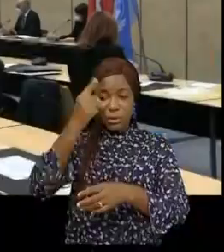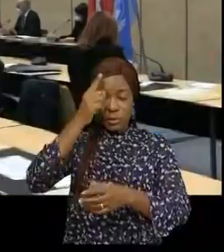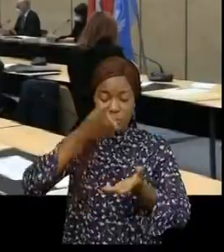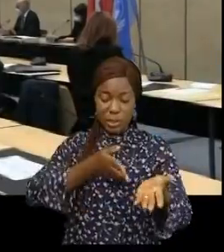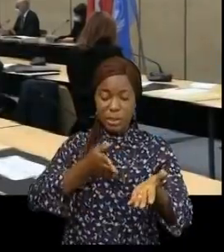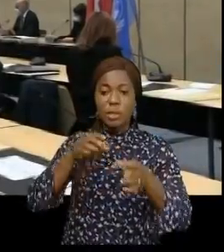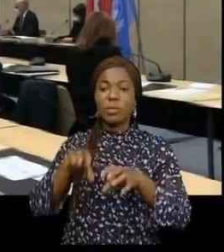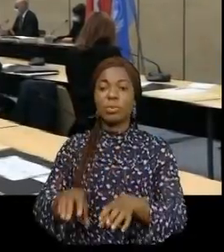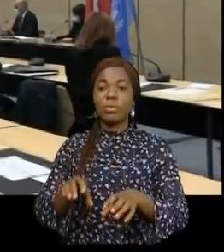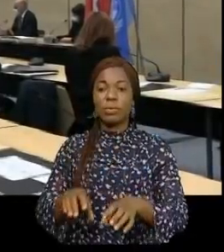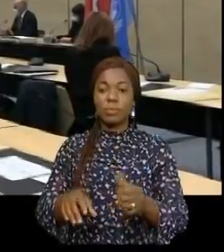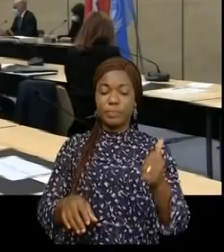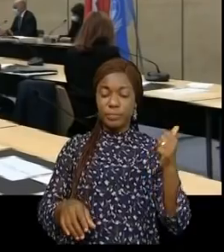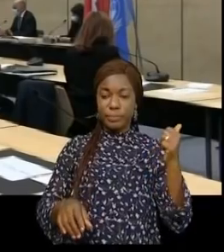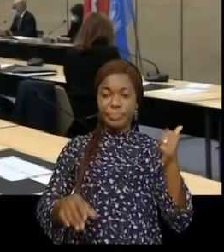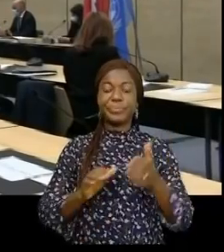sommes généralement